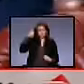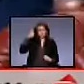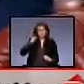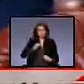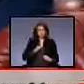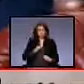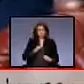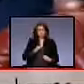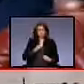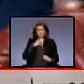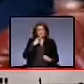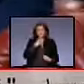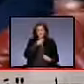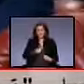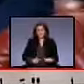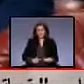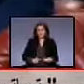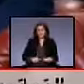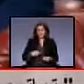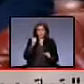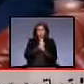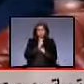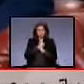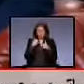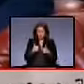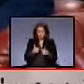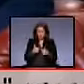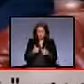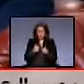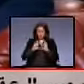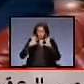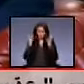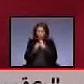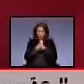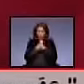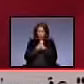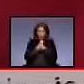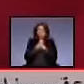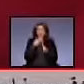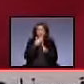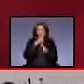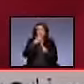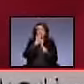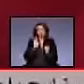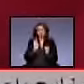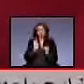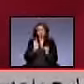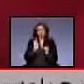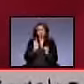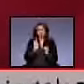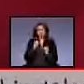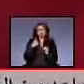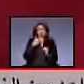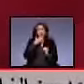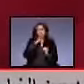تحقيق الذات الى اي مدى حاسس انك انت حققت ذاتك او حققت اللي انت كان نفسك فيه؟ الف حمد والف شكر. ما كنتش